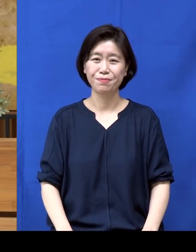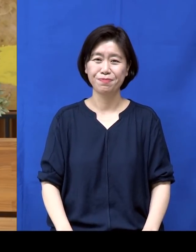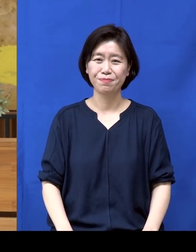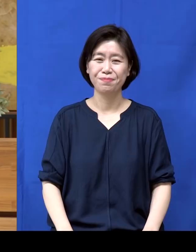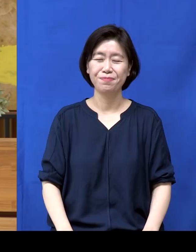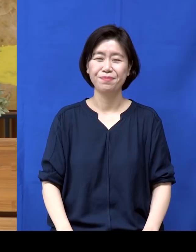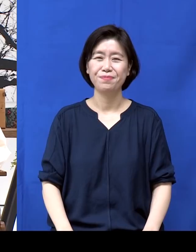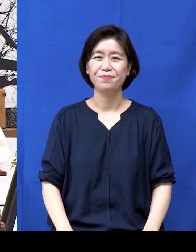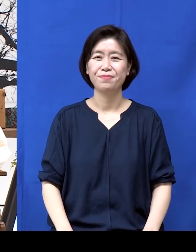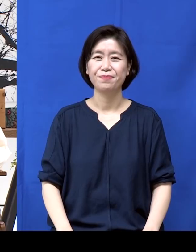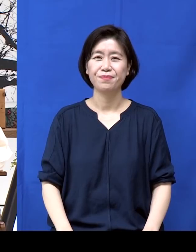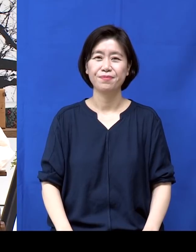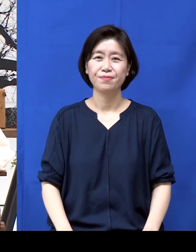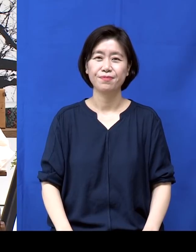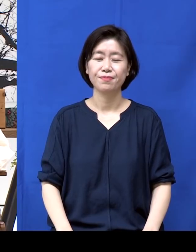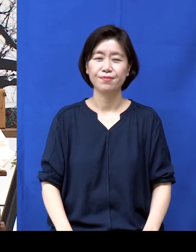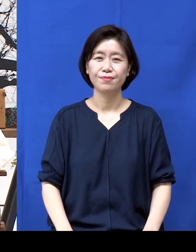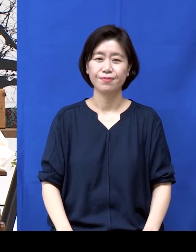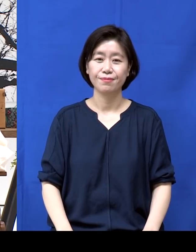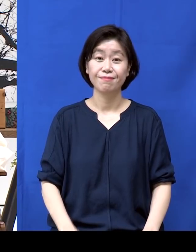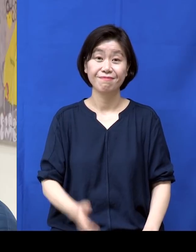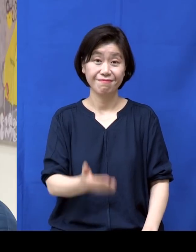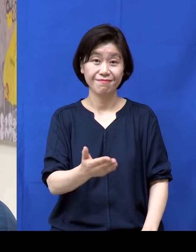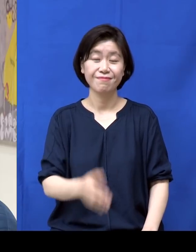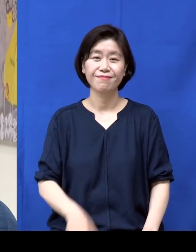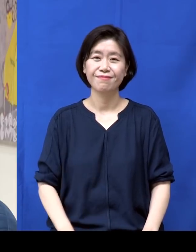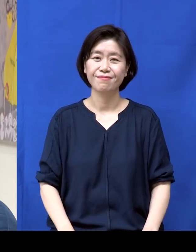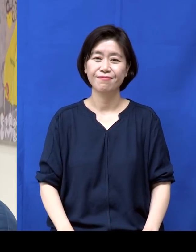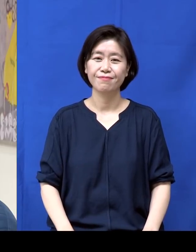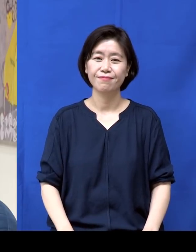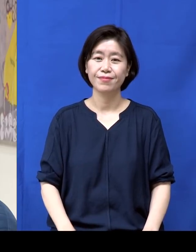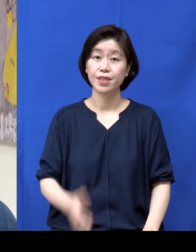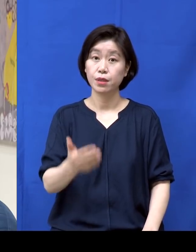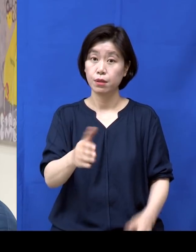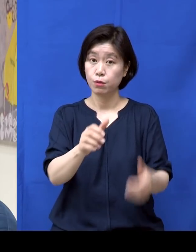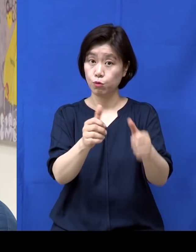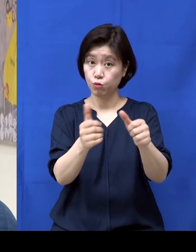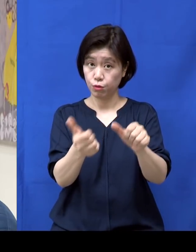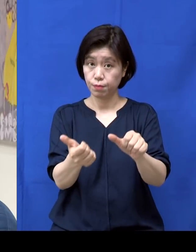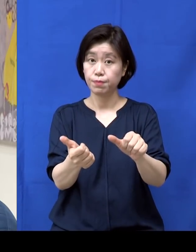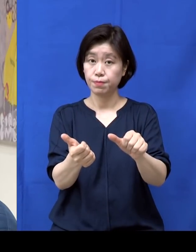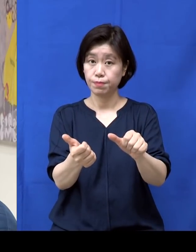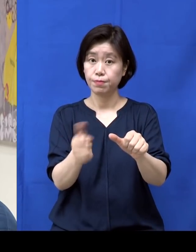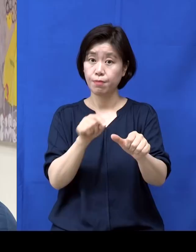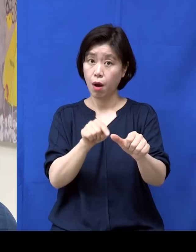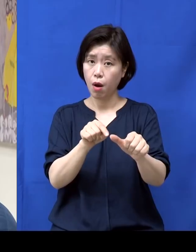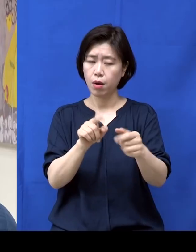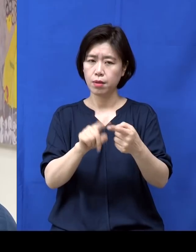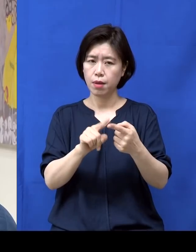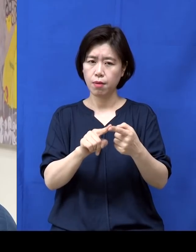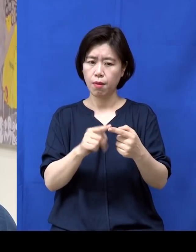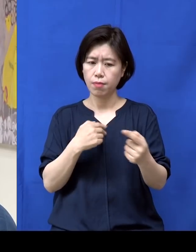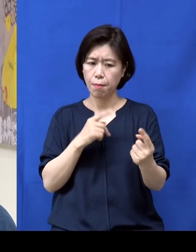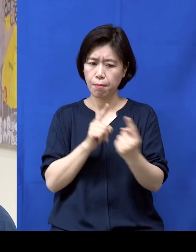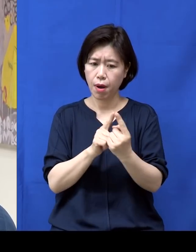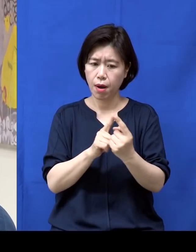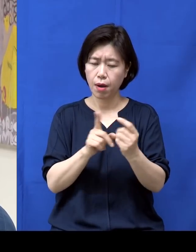와 있는 것 같아요. 그래서 그 죽음을 두려워하거나